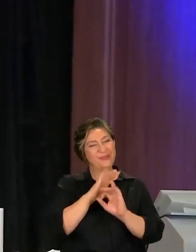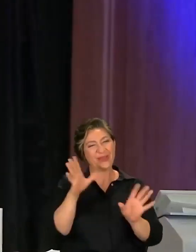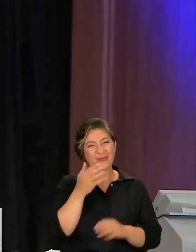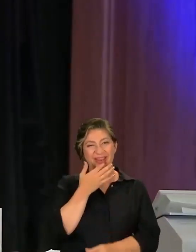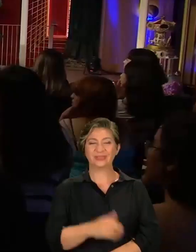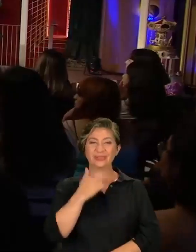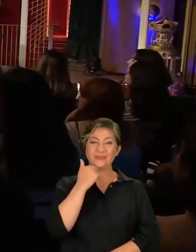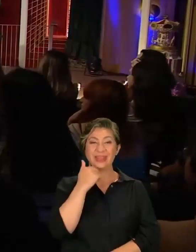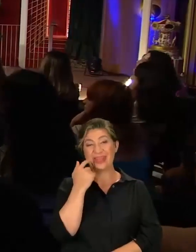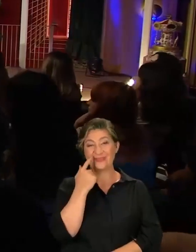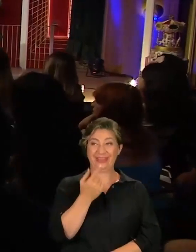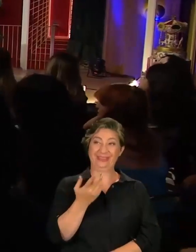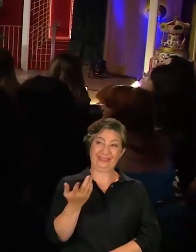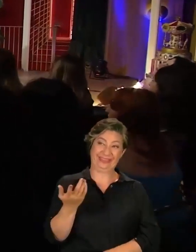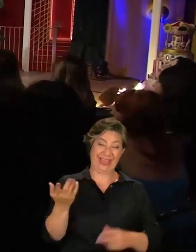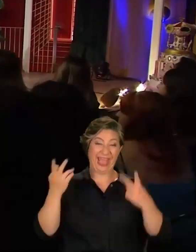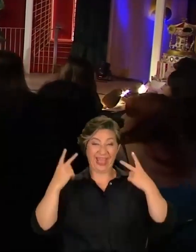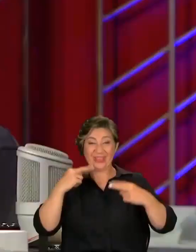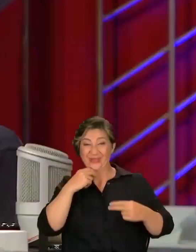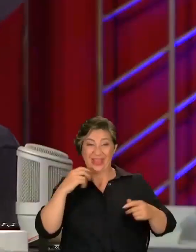Mükemmel. Peki bir konu.